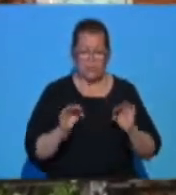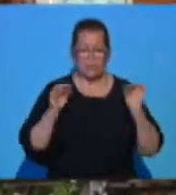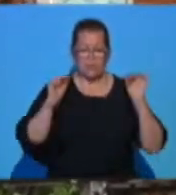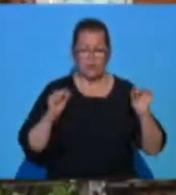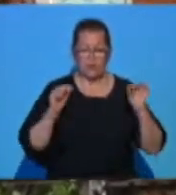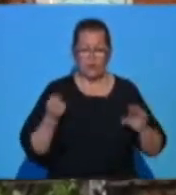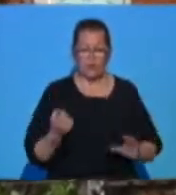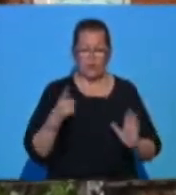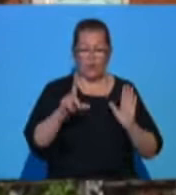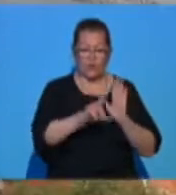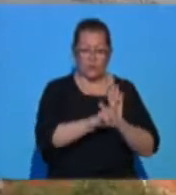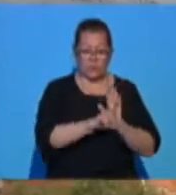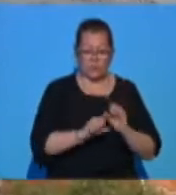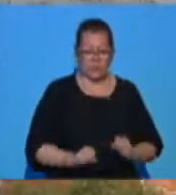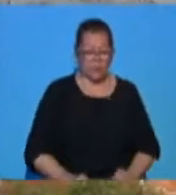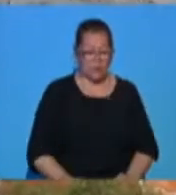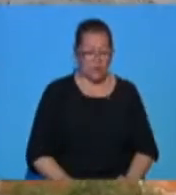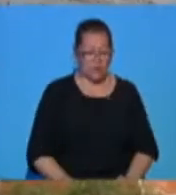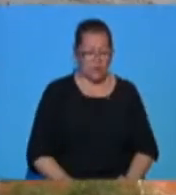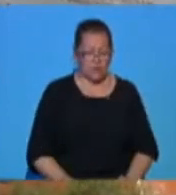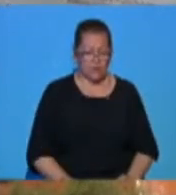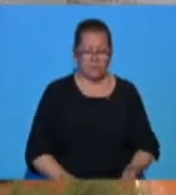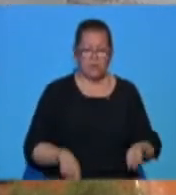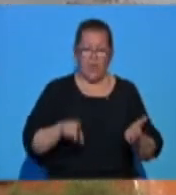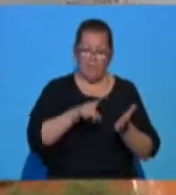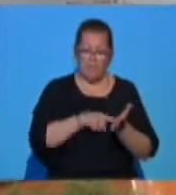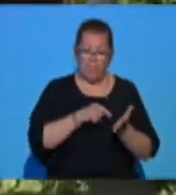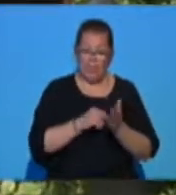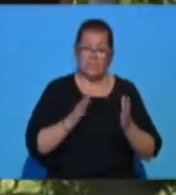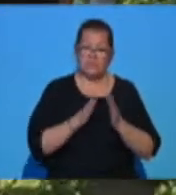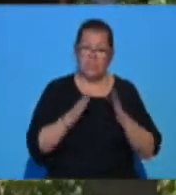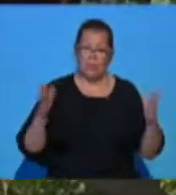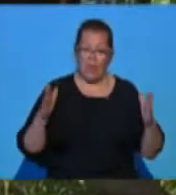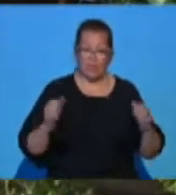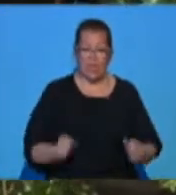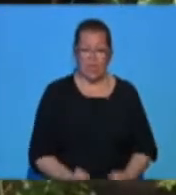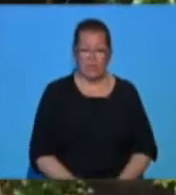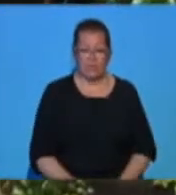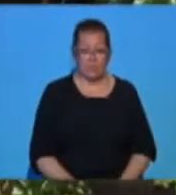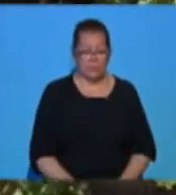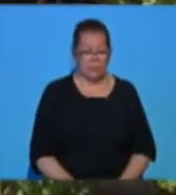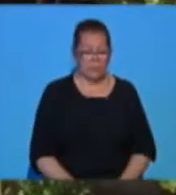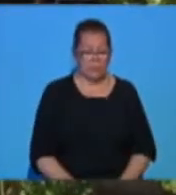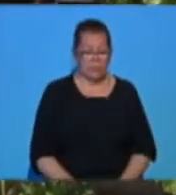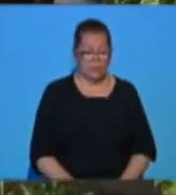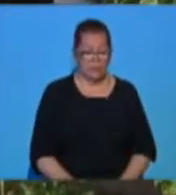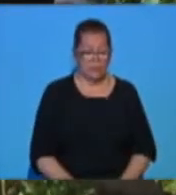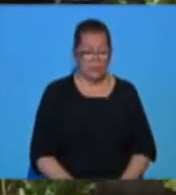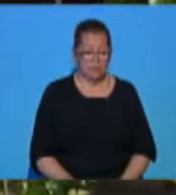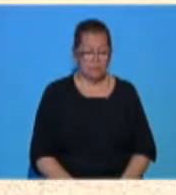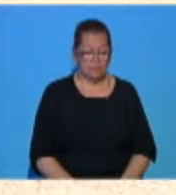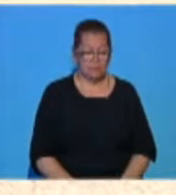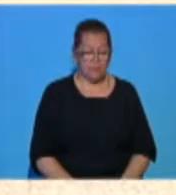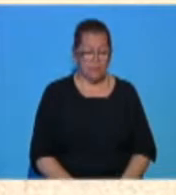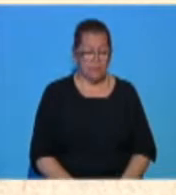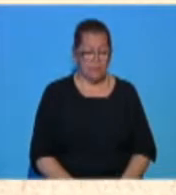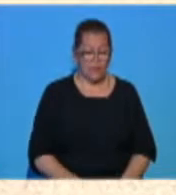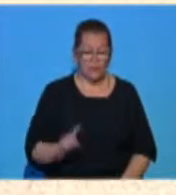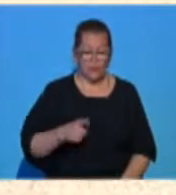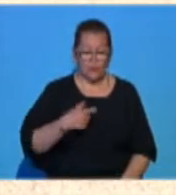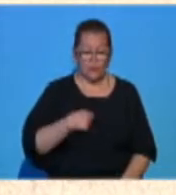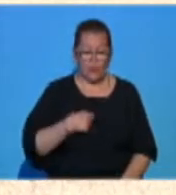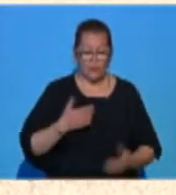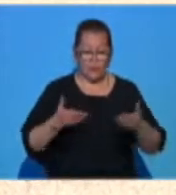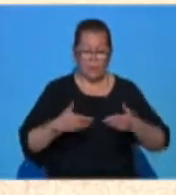noua lege i-ar fi oferit posibilitatea unui stagiu suplimentar de cotizare și pensionarea mai rapidă, la limită de vârstă. Numai că nu